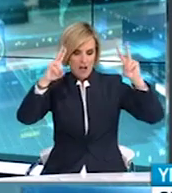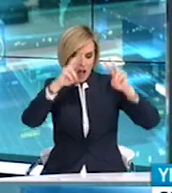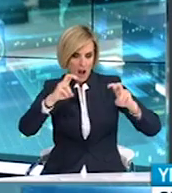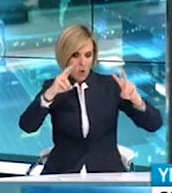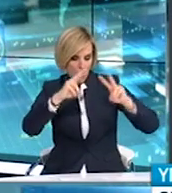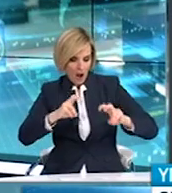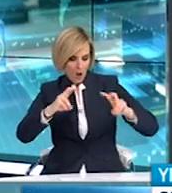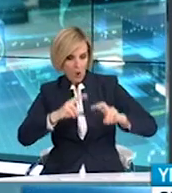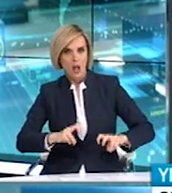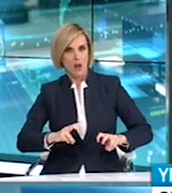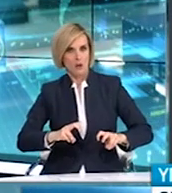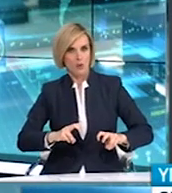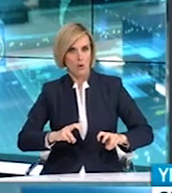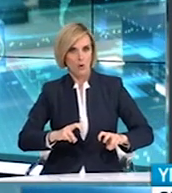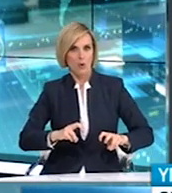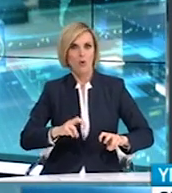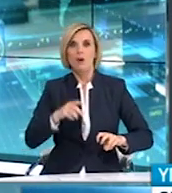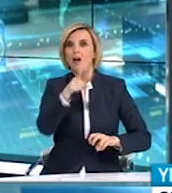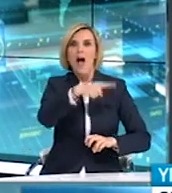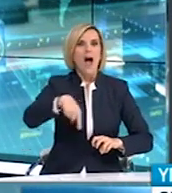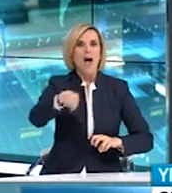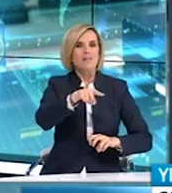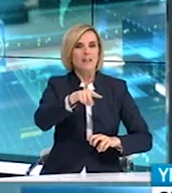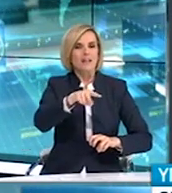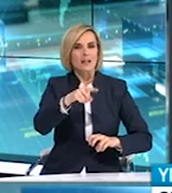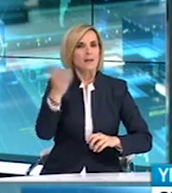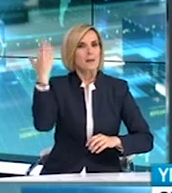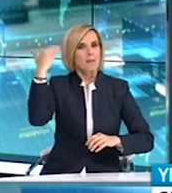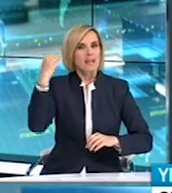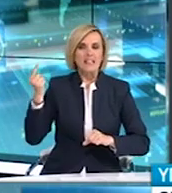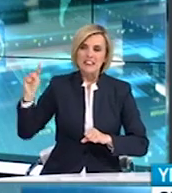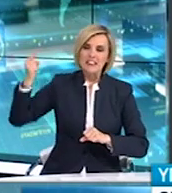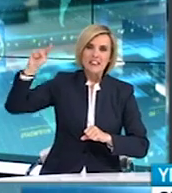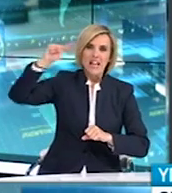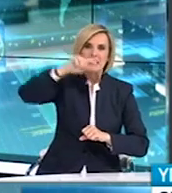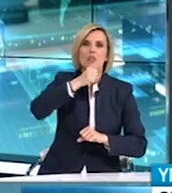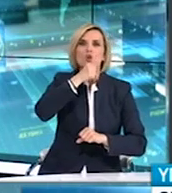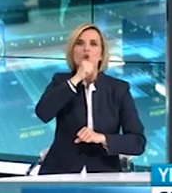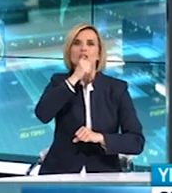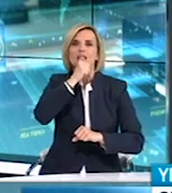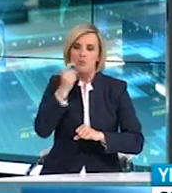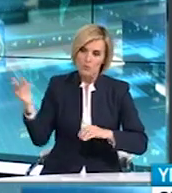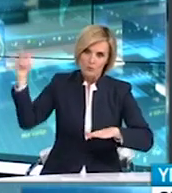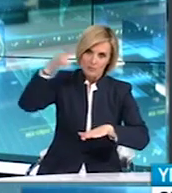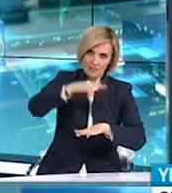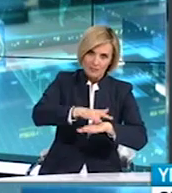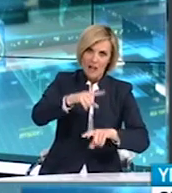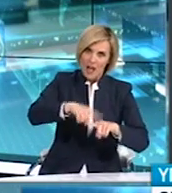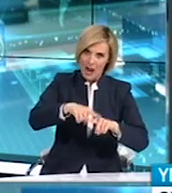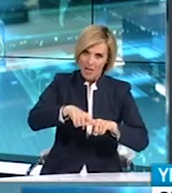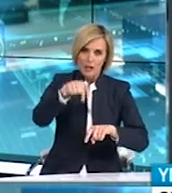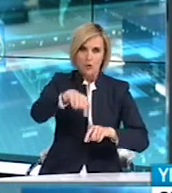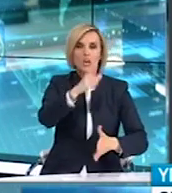που αφορούσε στους συμπατριώτες μας που ήρθαν από την Κωνσταντινούπολη και έχουν τεθεί σε καραντίνα σε ξενοδοχείο των Αθηνών, βρέθηκε ένα